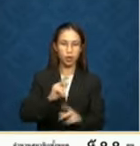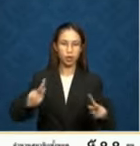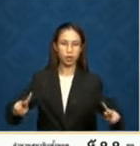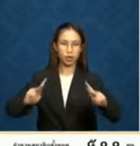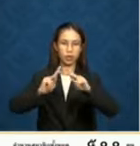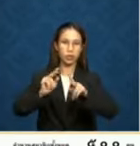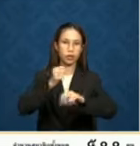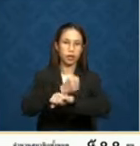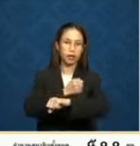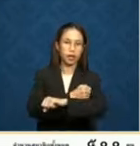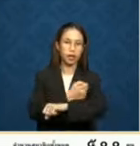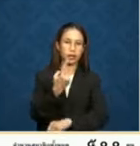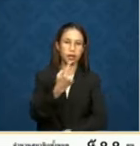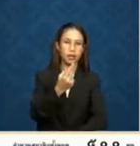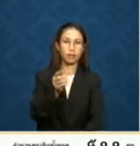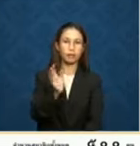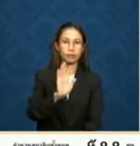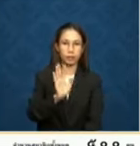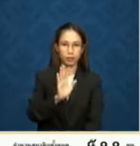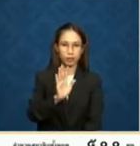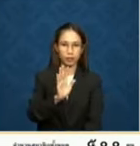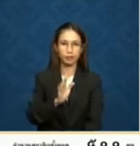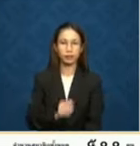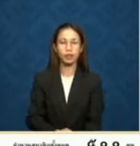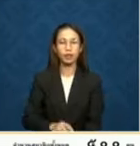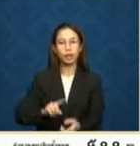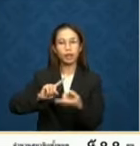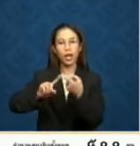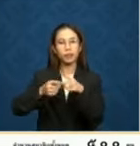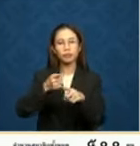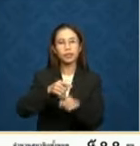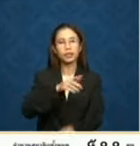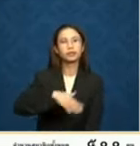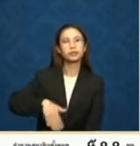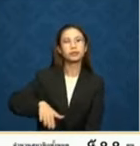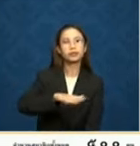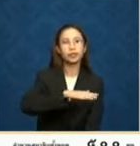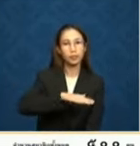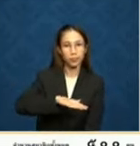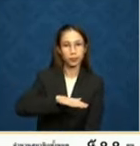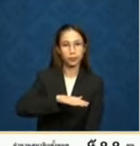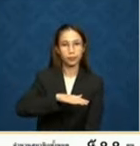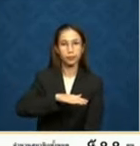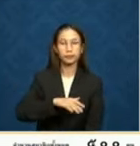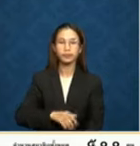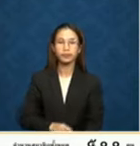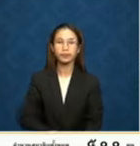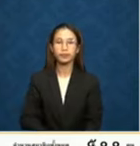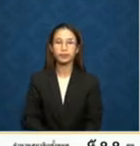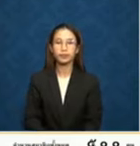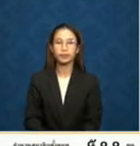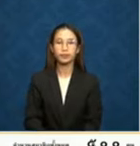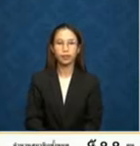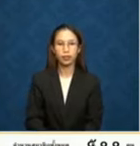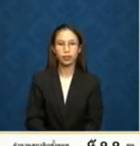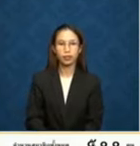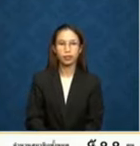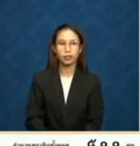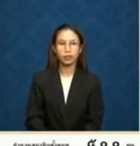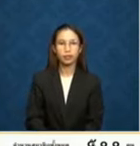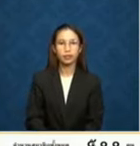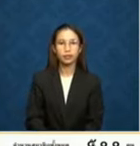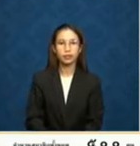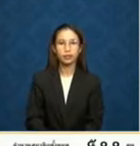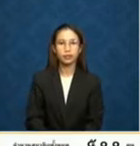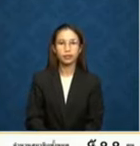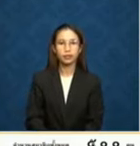งงานเพลงอย่เดียวเป็นเงินของเพื่อนๆที่สนับที่ส่